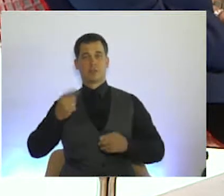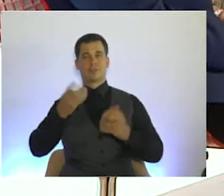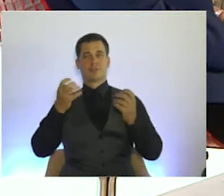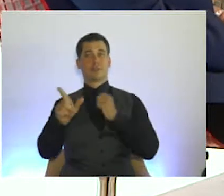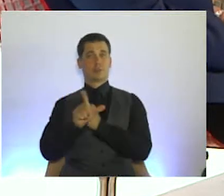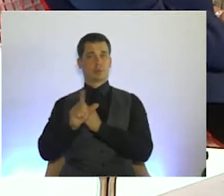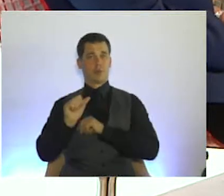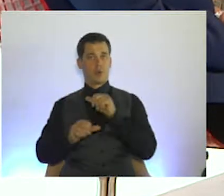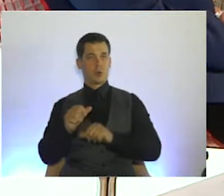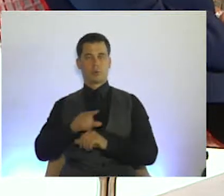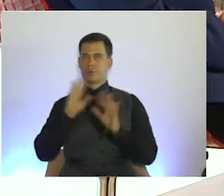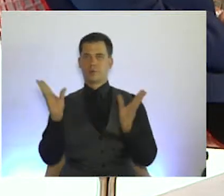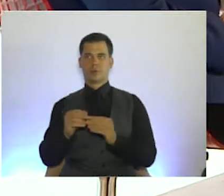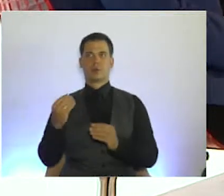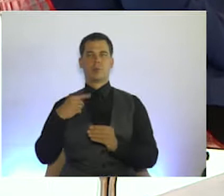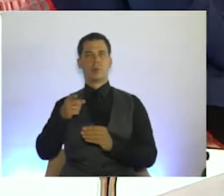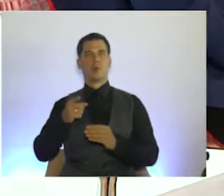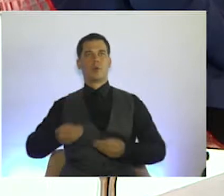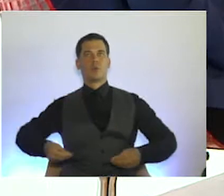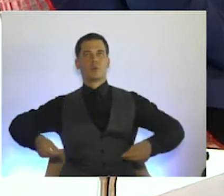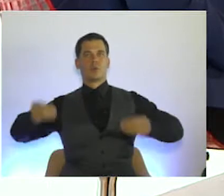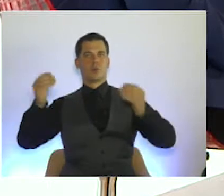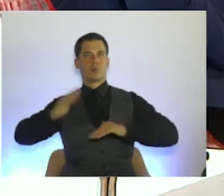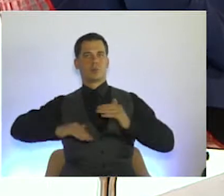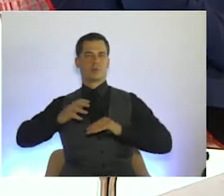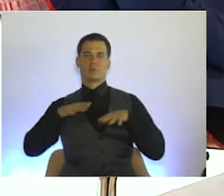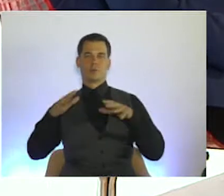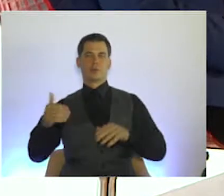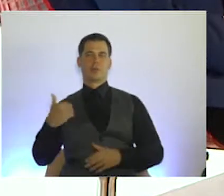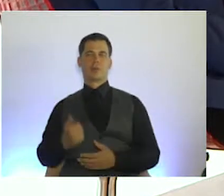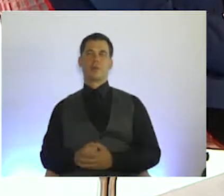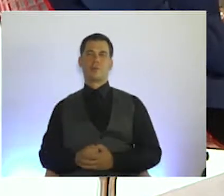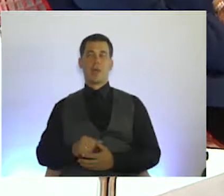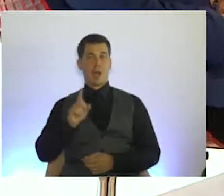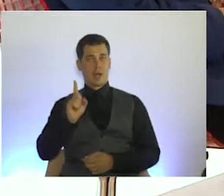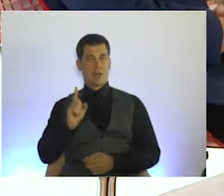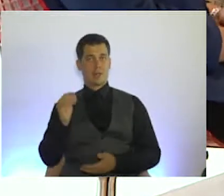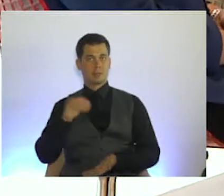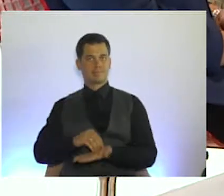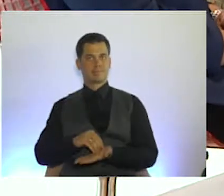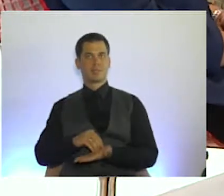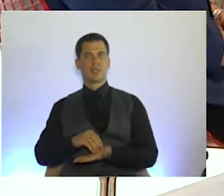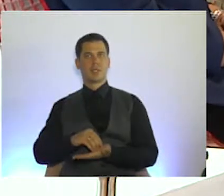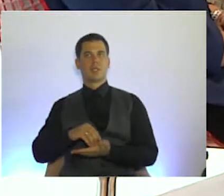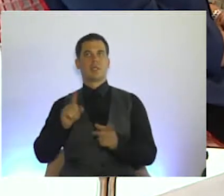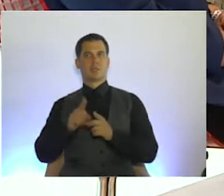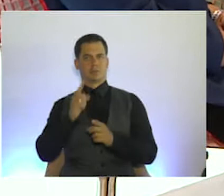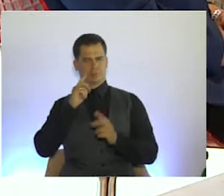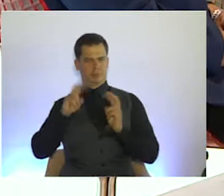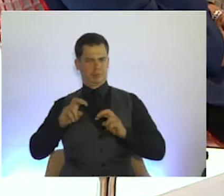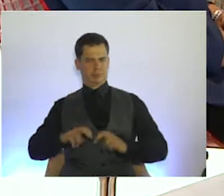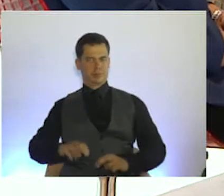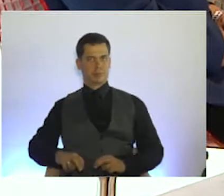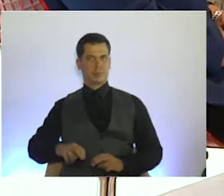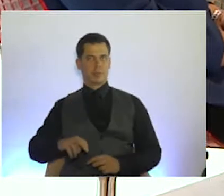dalej. Wiemy, że wtedy wszystkie mury pięły się jeszcze do góry. Natomiast po zajrzeniu